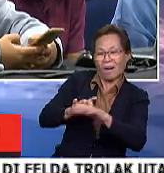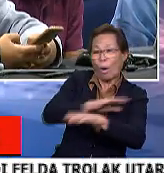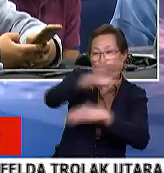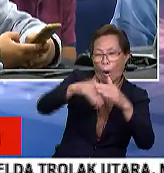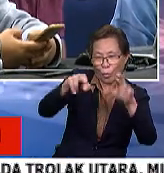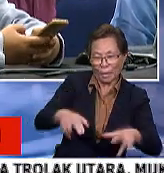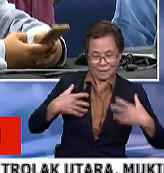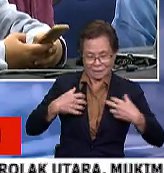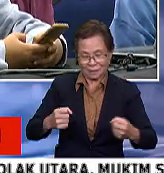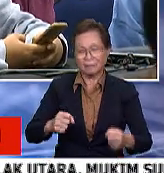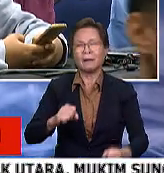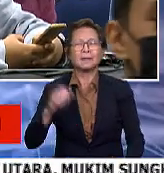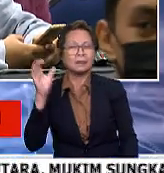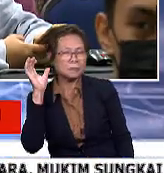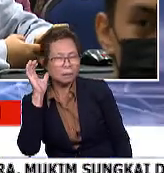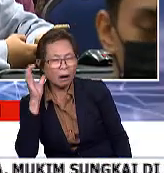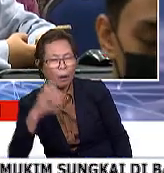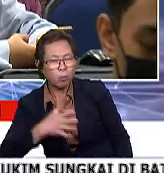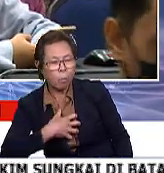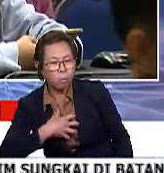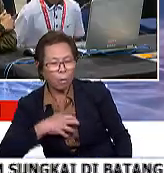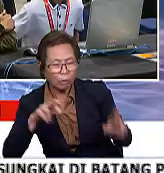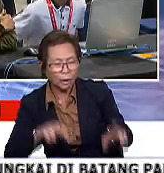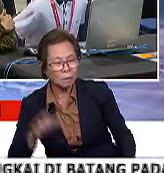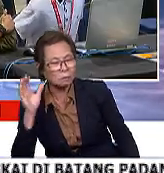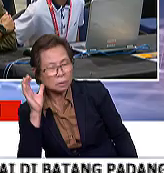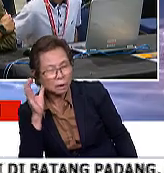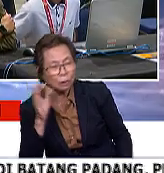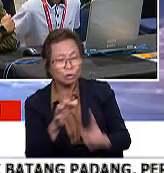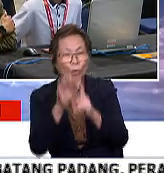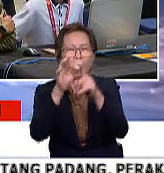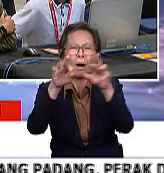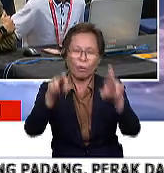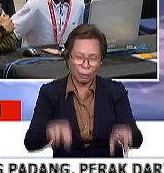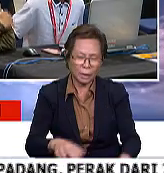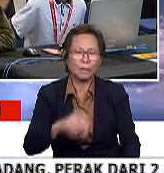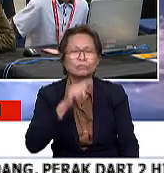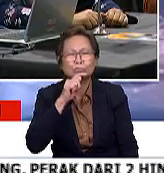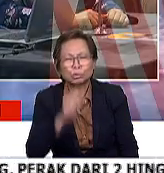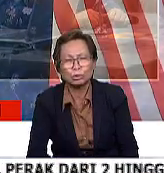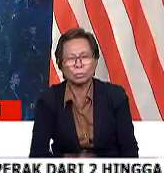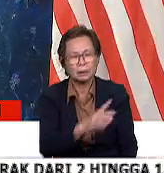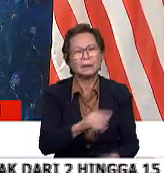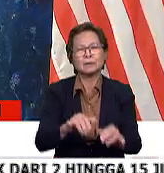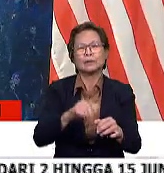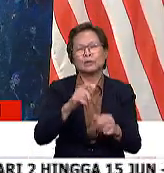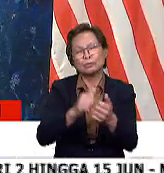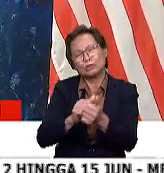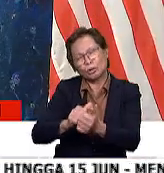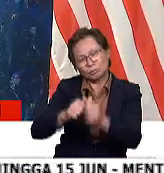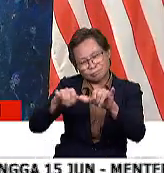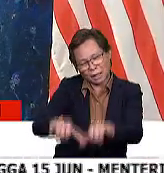Hai saya juga mendengar keluhan rakyat Hai utamanya warga emas dan mereka yang tinggal jauh